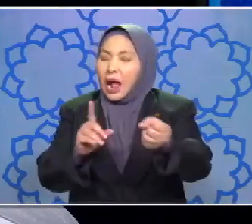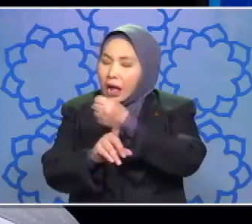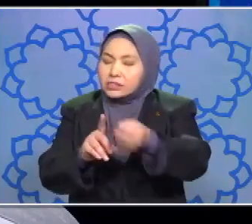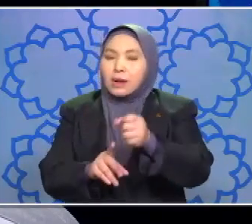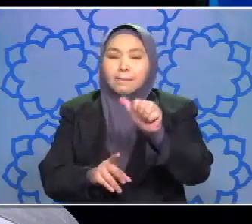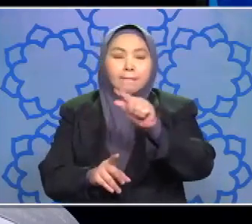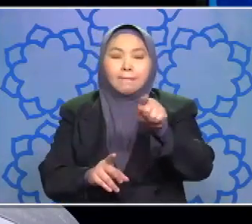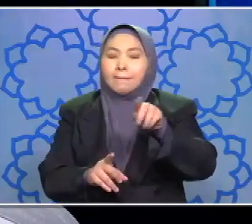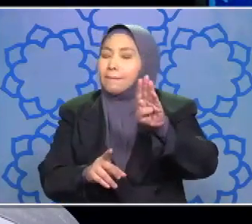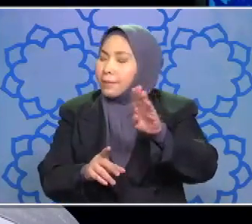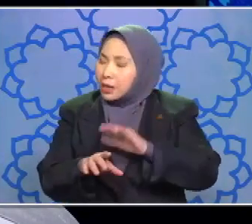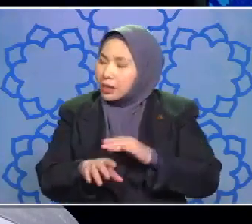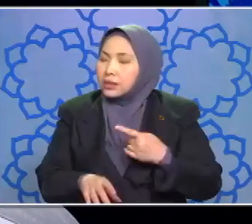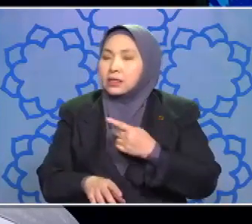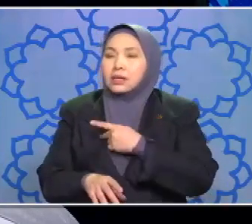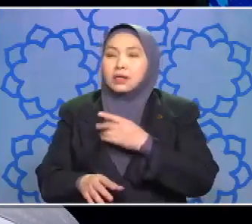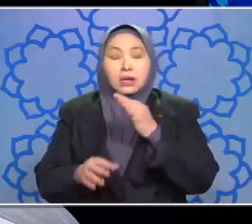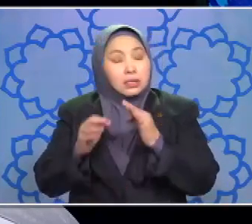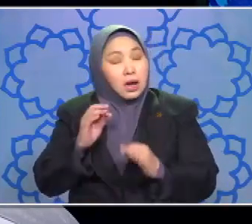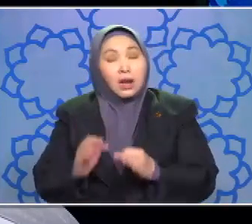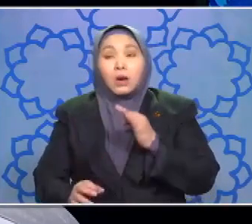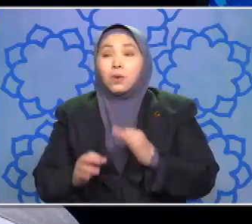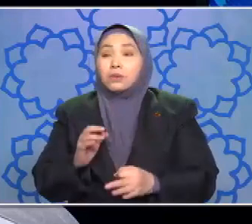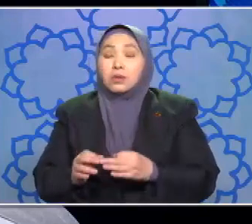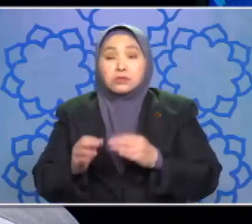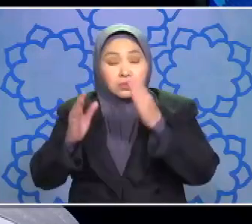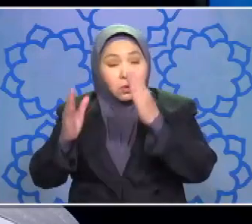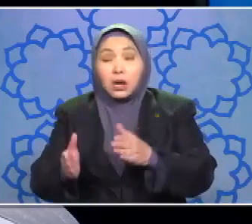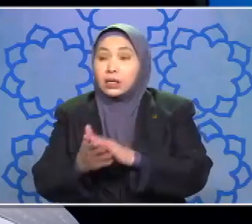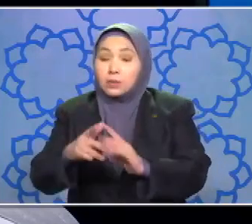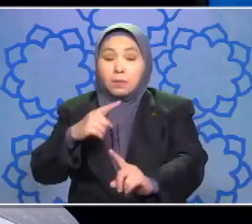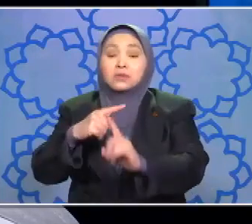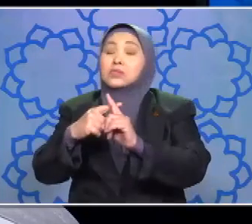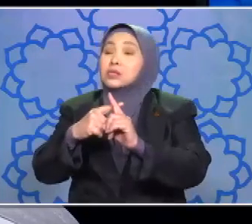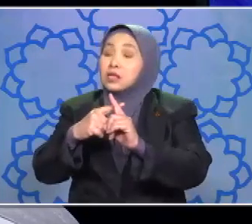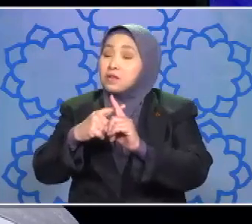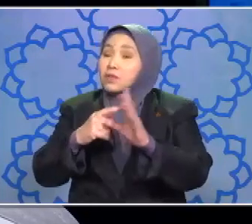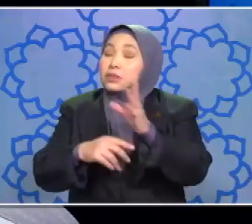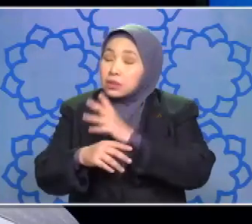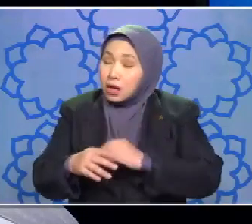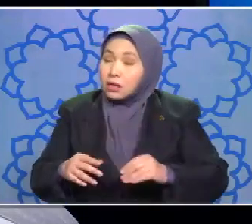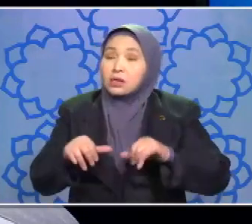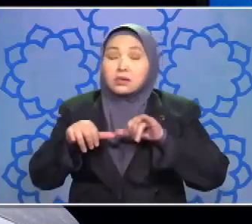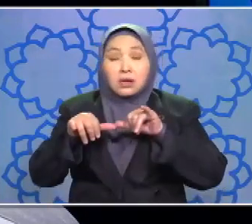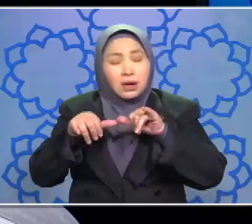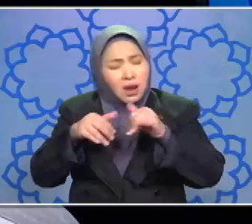kita. Mana satu? Kalau katakan seseorang itu positif dan ia makin dekat dengan Allah, itu